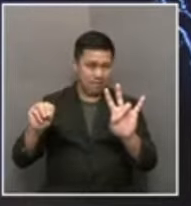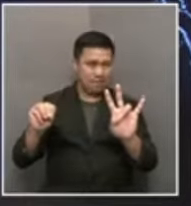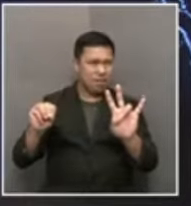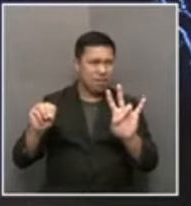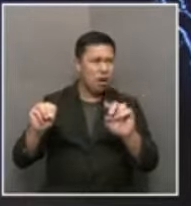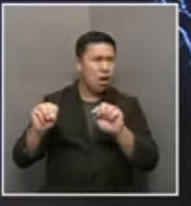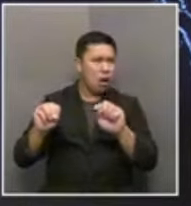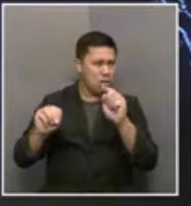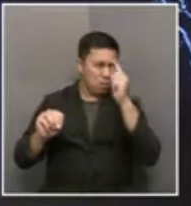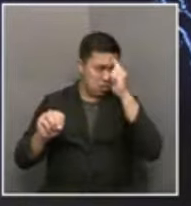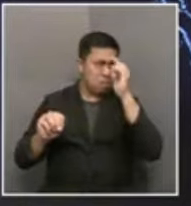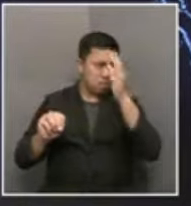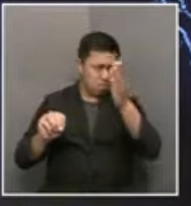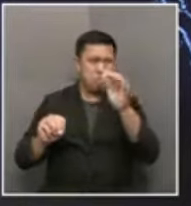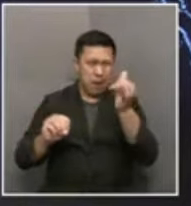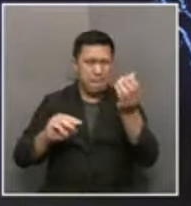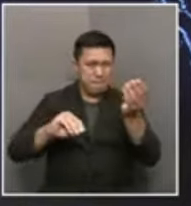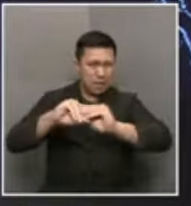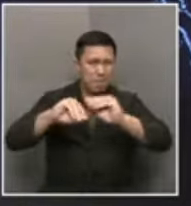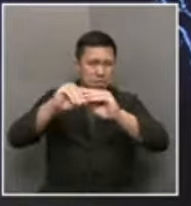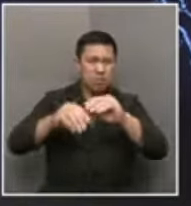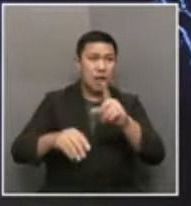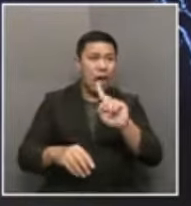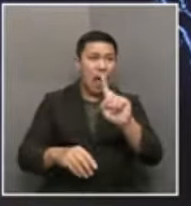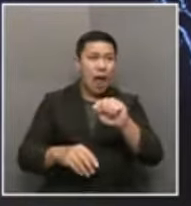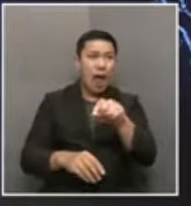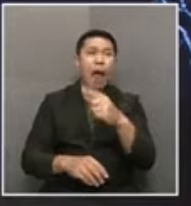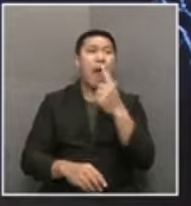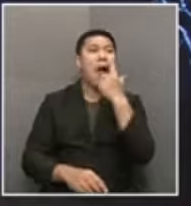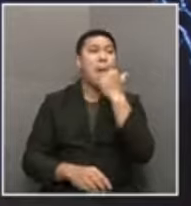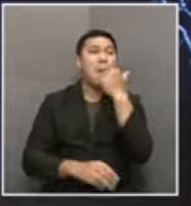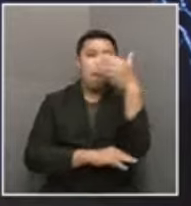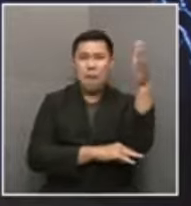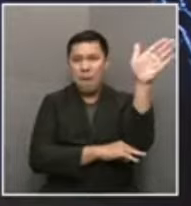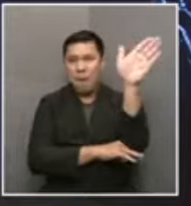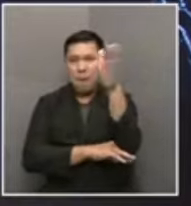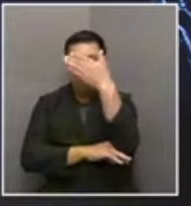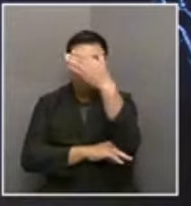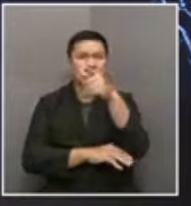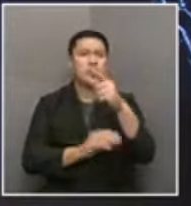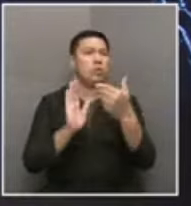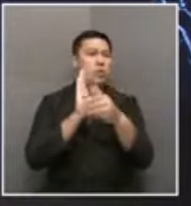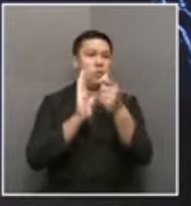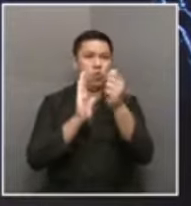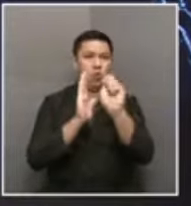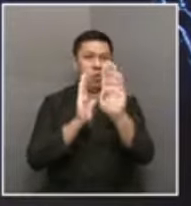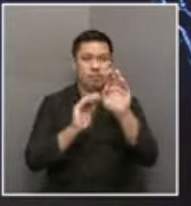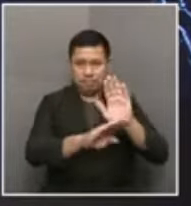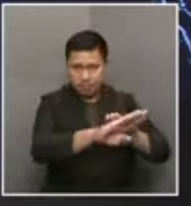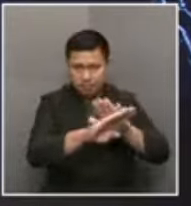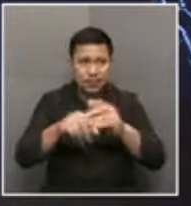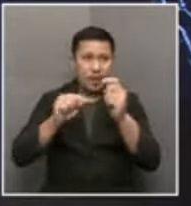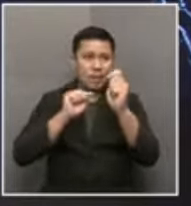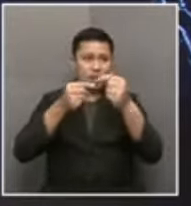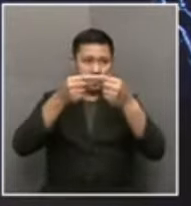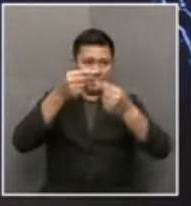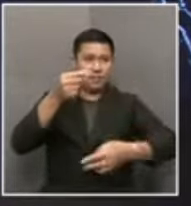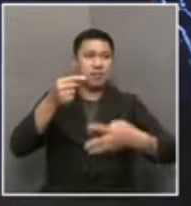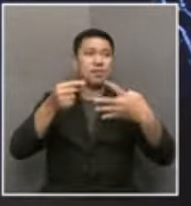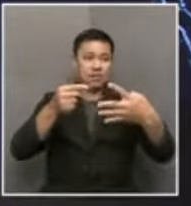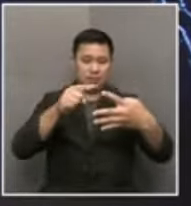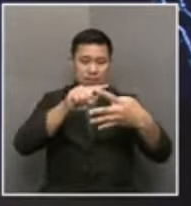ยค่ะดังนั้นพื้นที่ไหนต้องเฝ้าระวังบ้างนะคะปักธงแดงไว้เลยนะคะสำหรับจังหวัดอุบลราชธานี4อำเภอที่เป็นพื้น